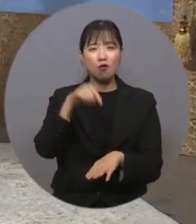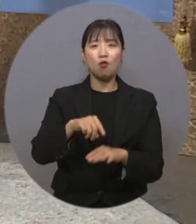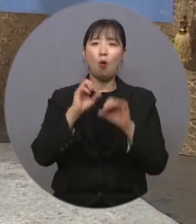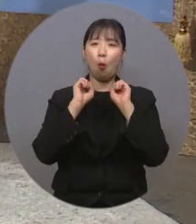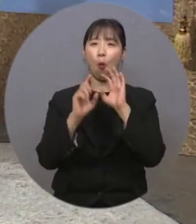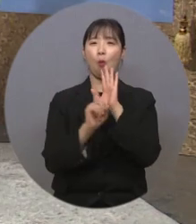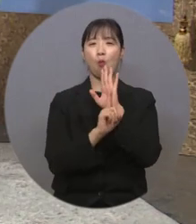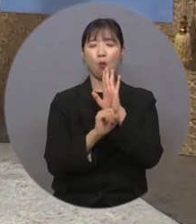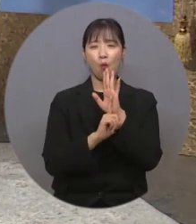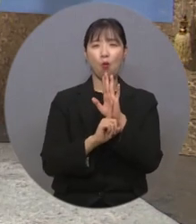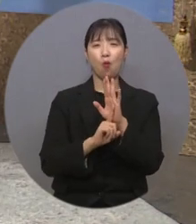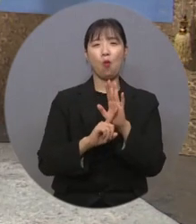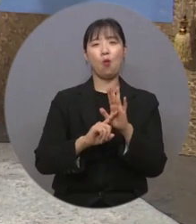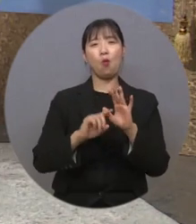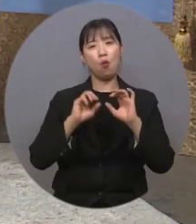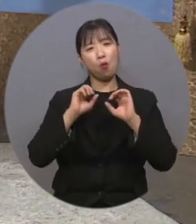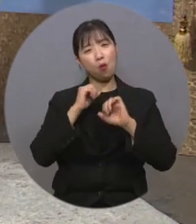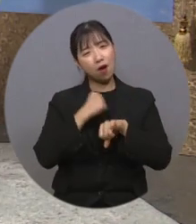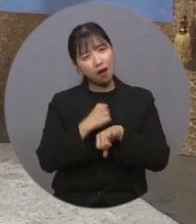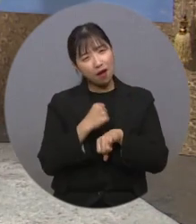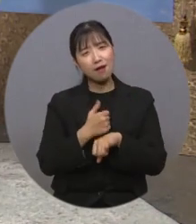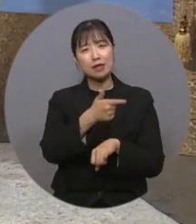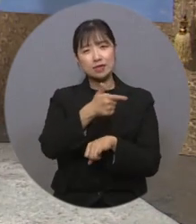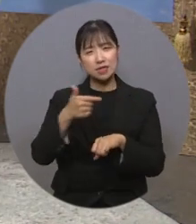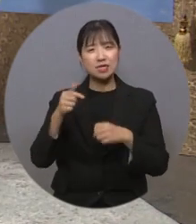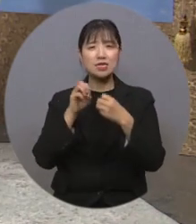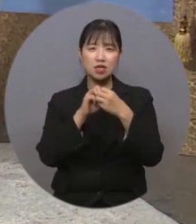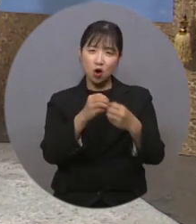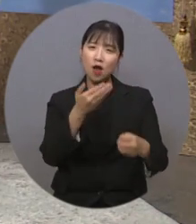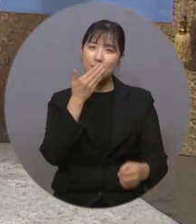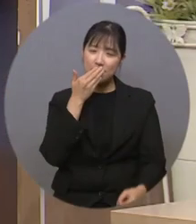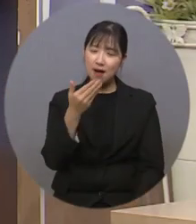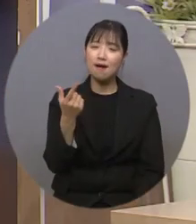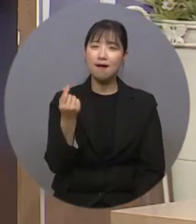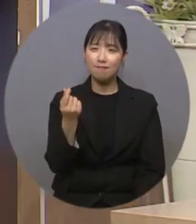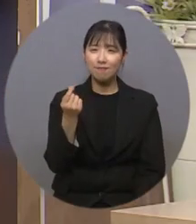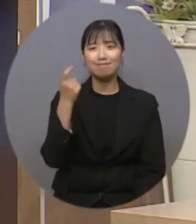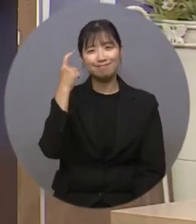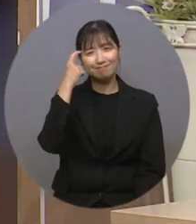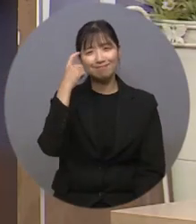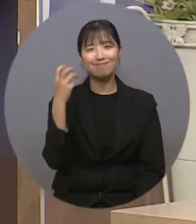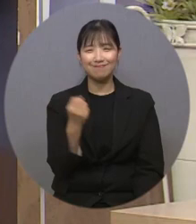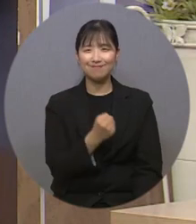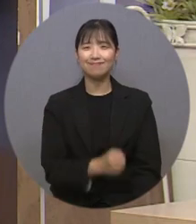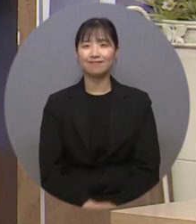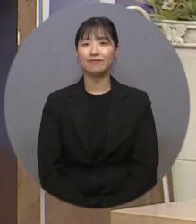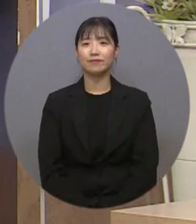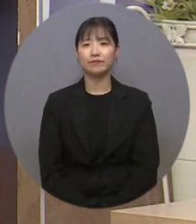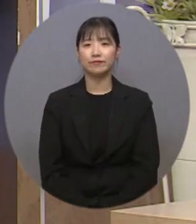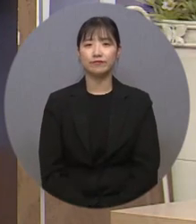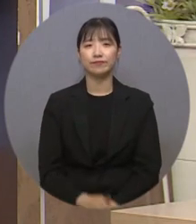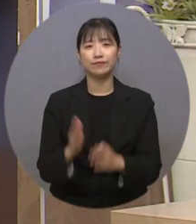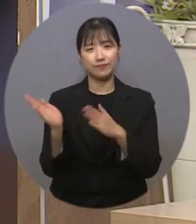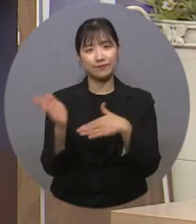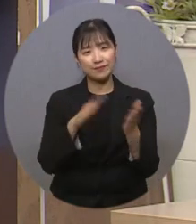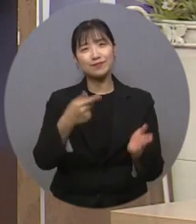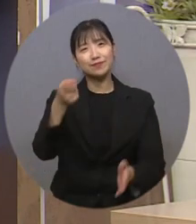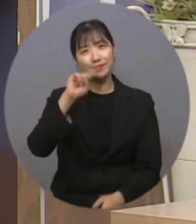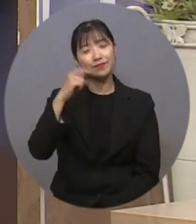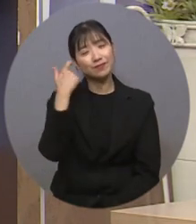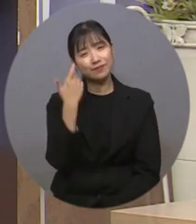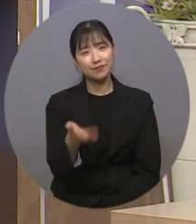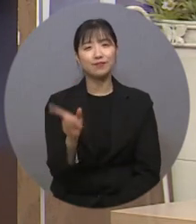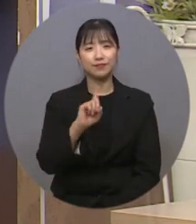널리 알리는데 또 큰 영향을 끼칠 수 있지 않을까 그런 생각이 듭니다. 네, 그리고 이제 다음 질문으로